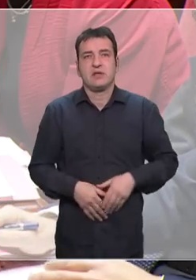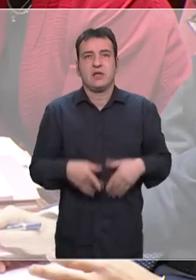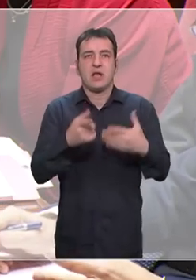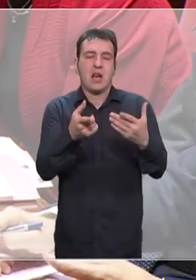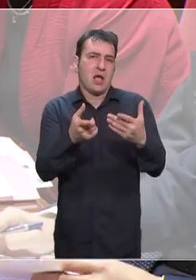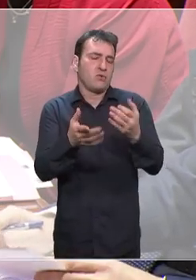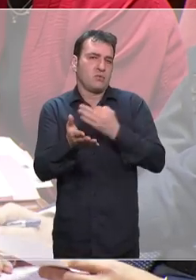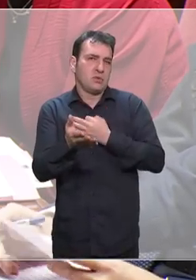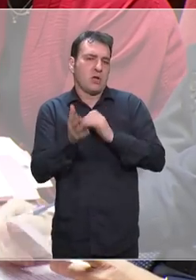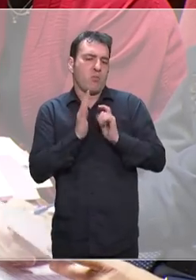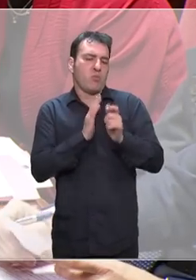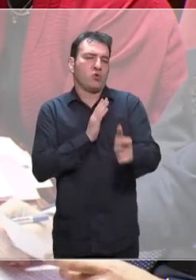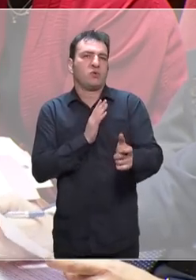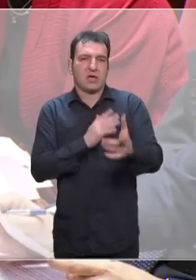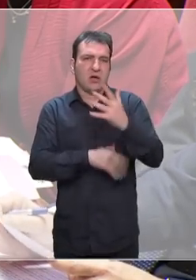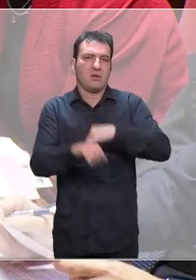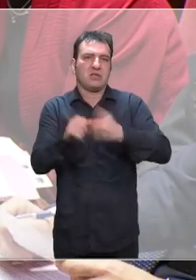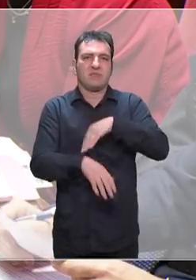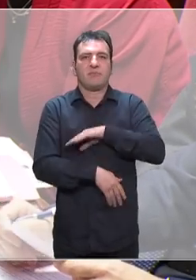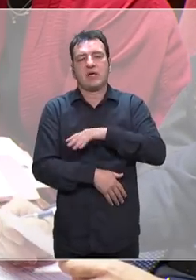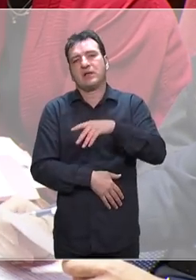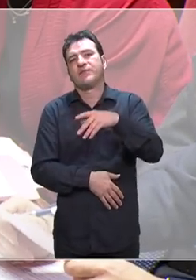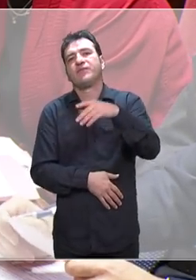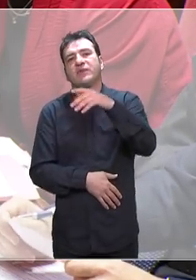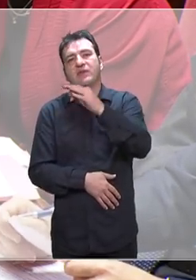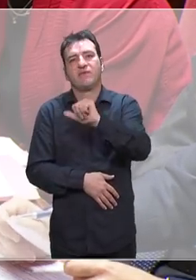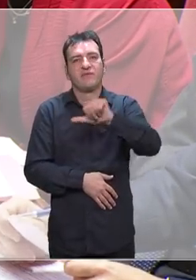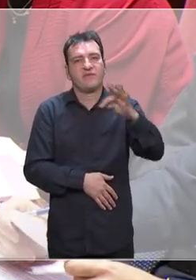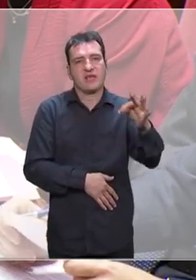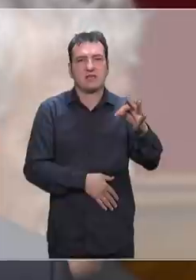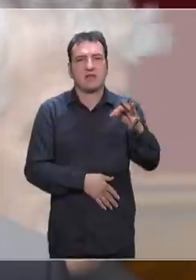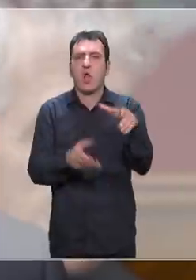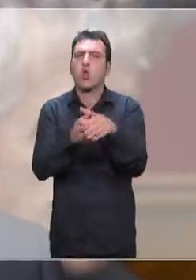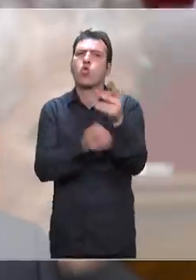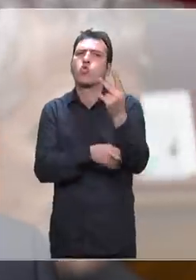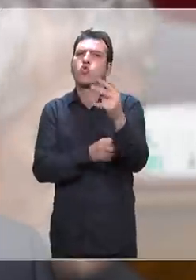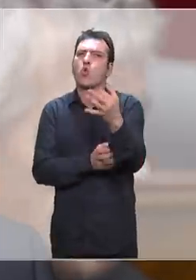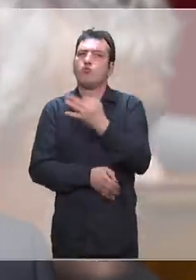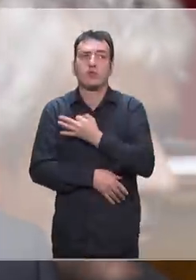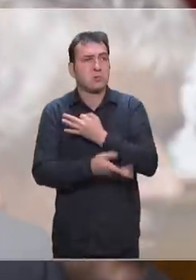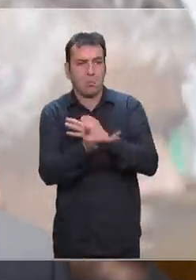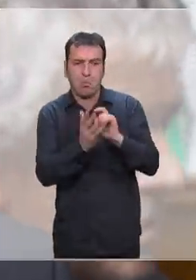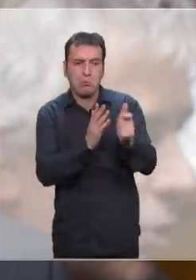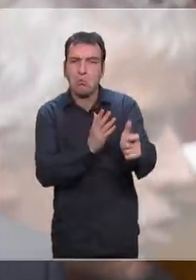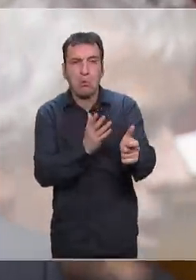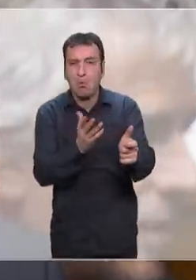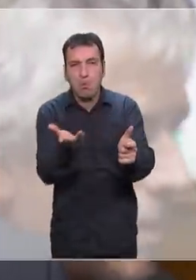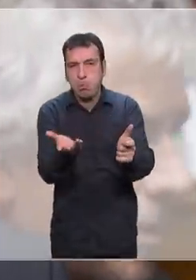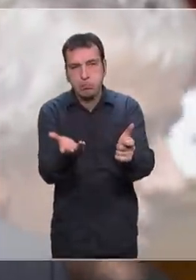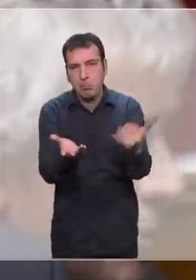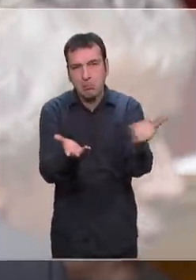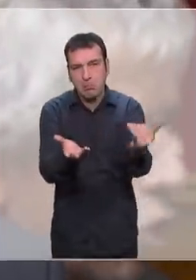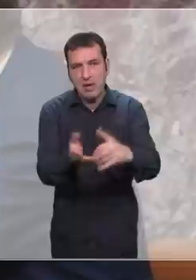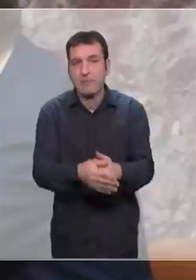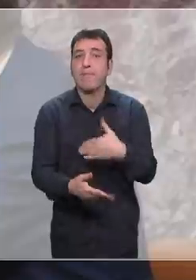en place par la PPL Fiat. Je vous rappelle que votre groupe a dit que ce protocole était inopérant dans la bouche de Mme Josiane Cornelot. Je vous